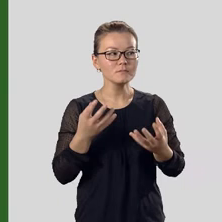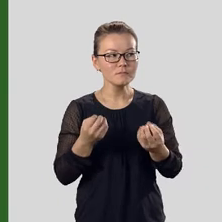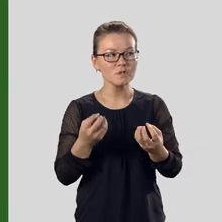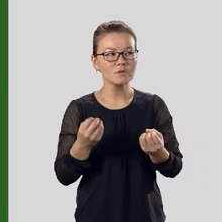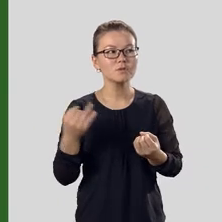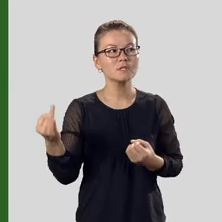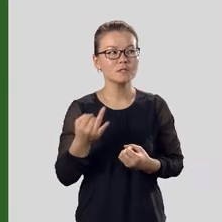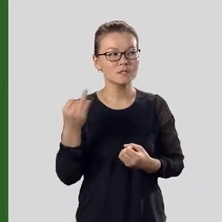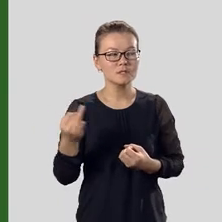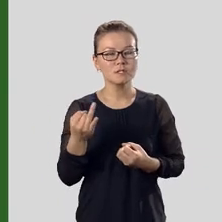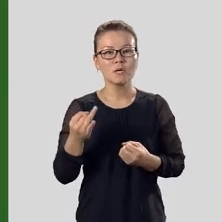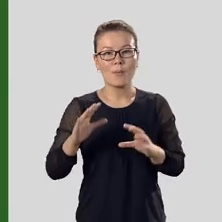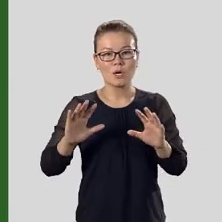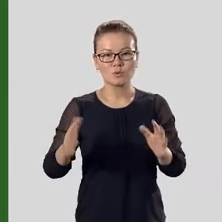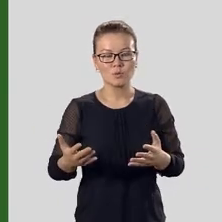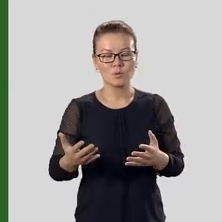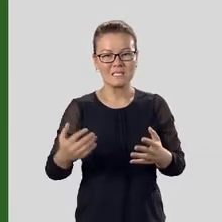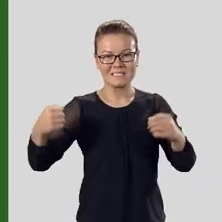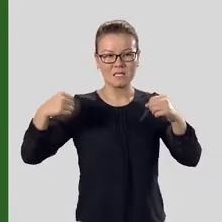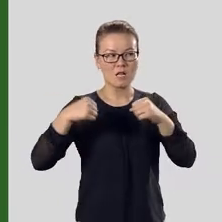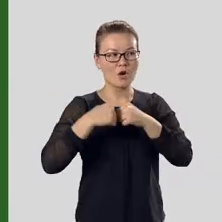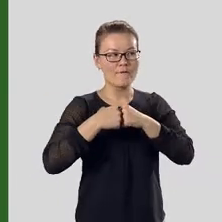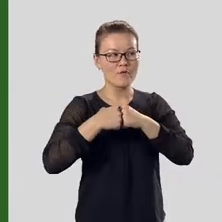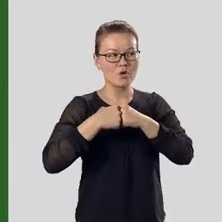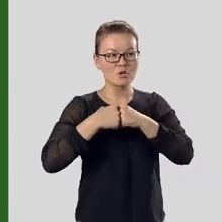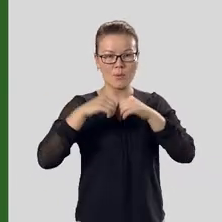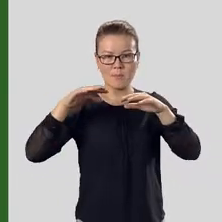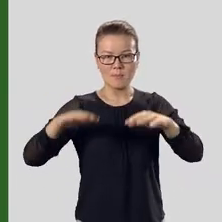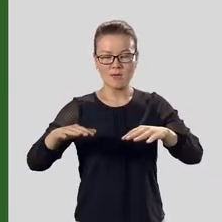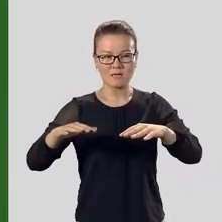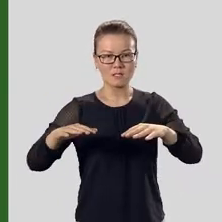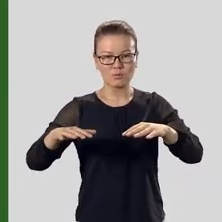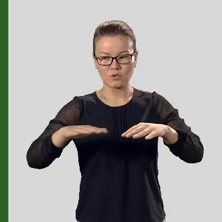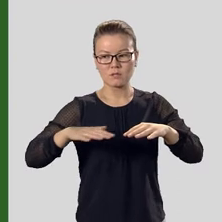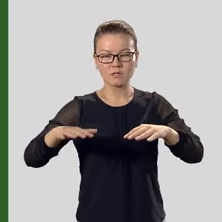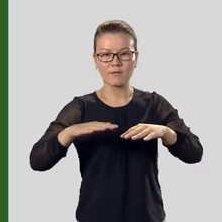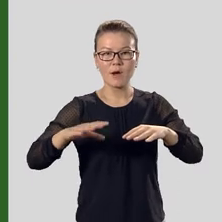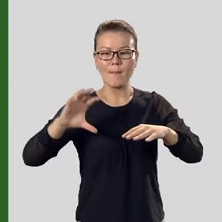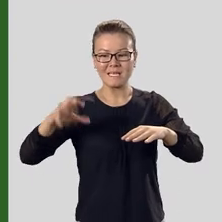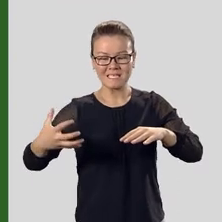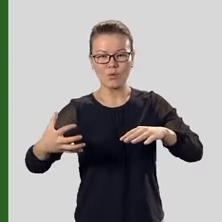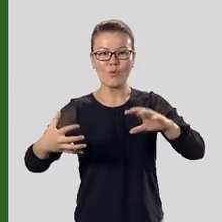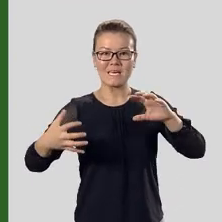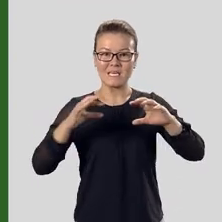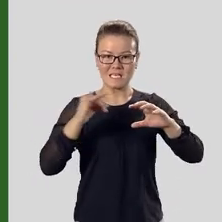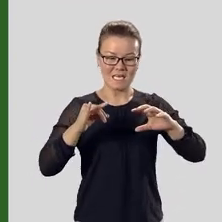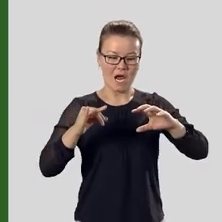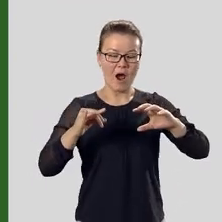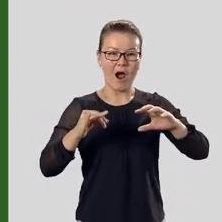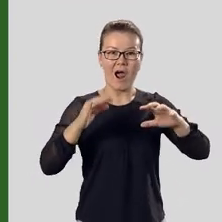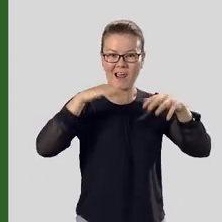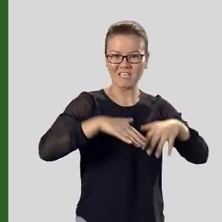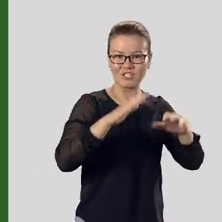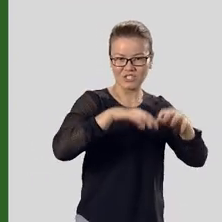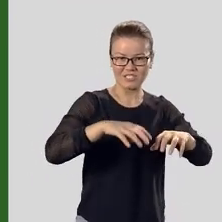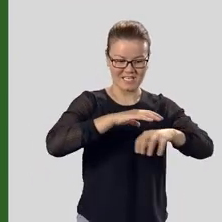Еще интереснее происходит столкновение участков материковой и океанической земной коры.